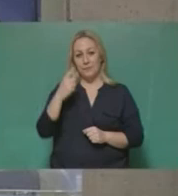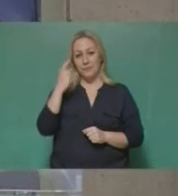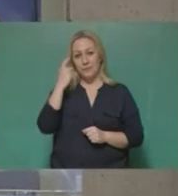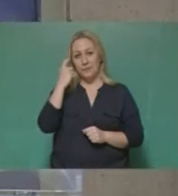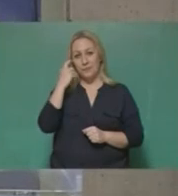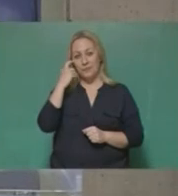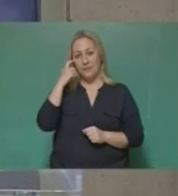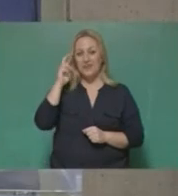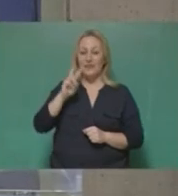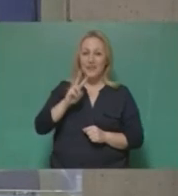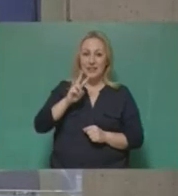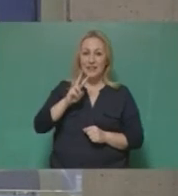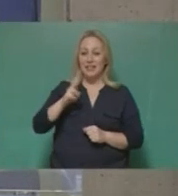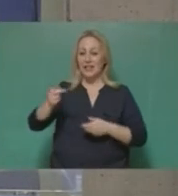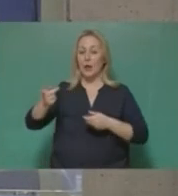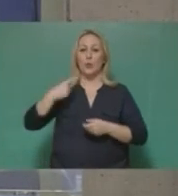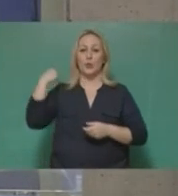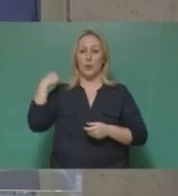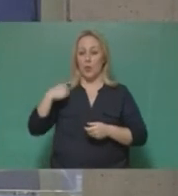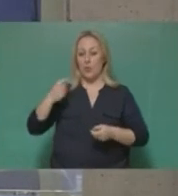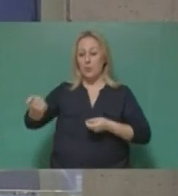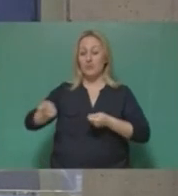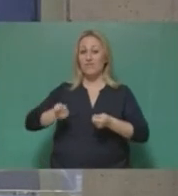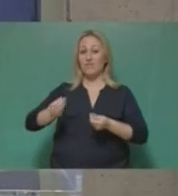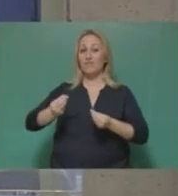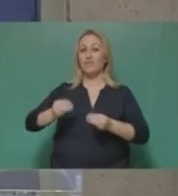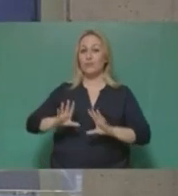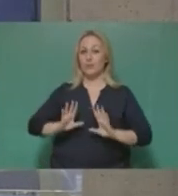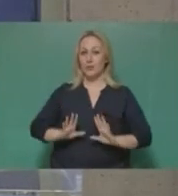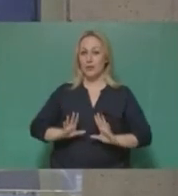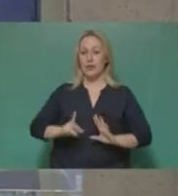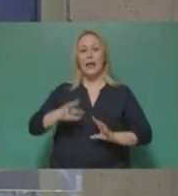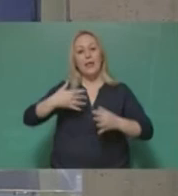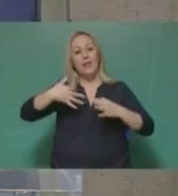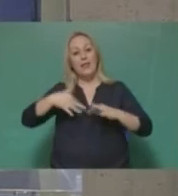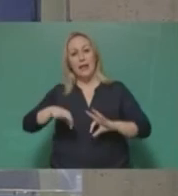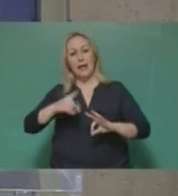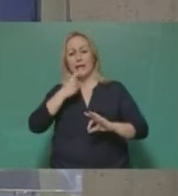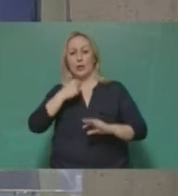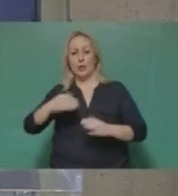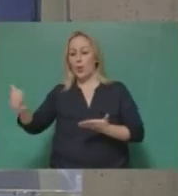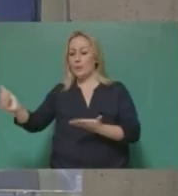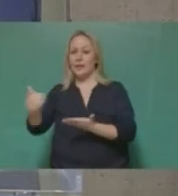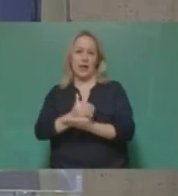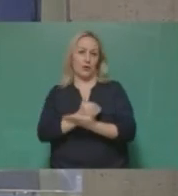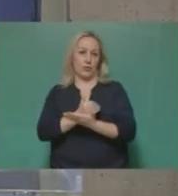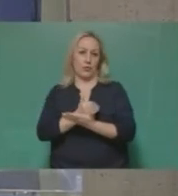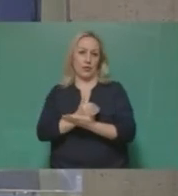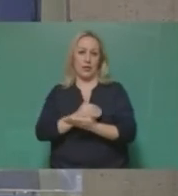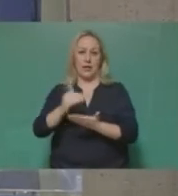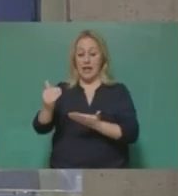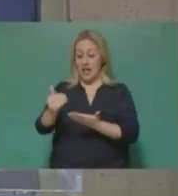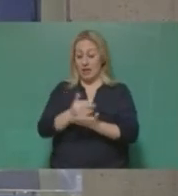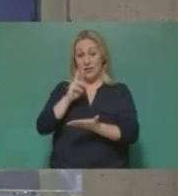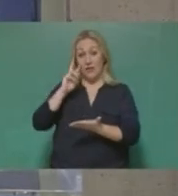είναι ένας καλός διαχειριστής και ξεκινώντας από τα έσοδα για να μην χρονοτριβούμε, δεν γνωρίζει